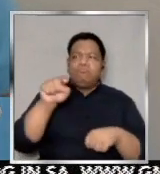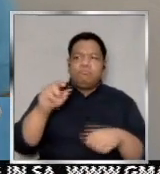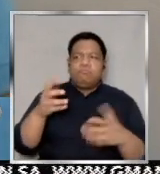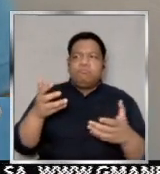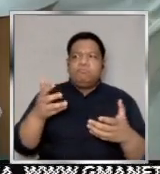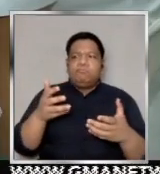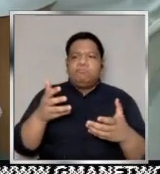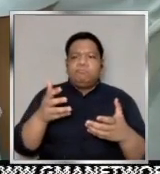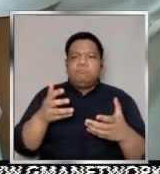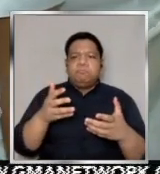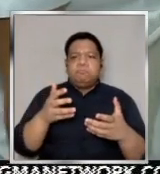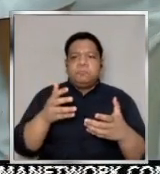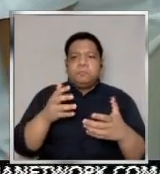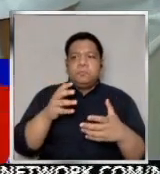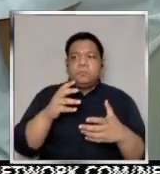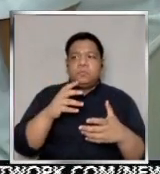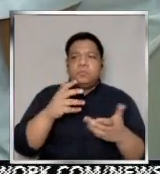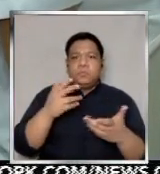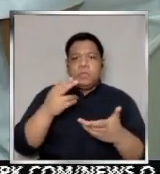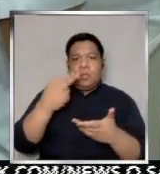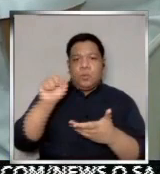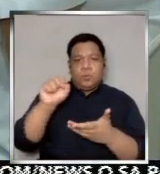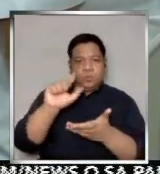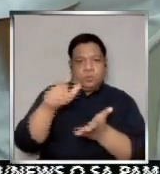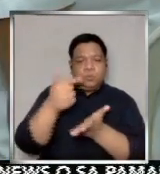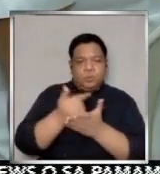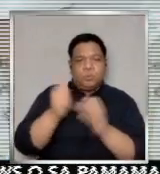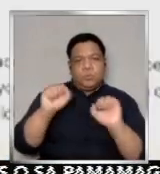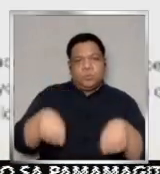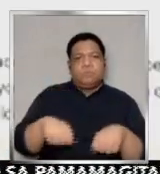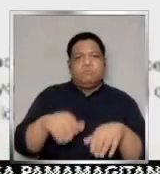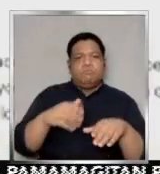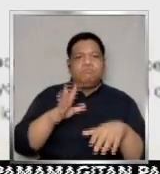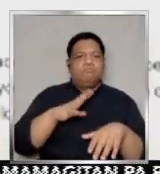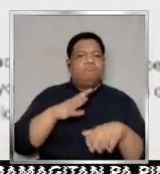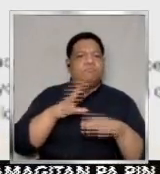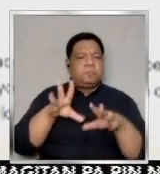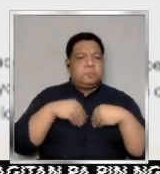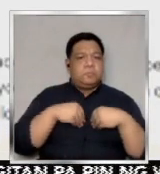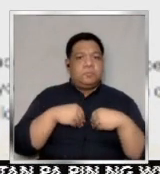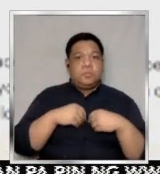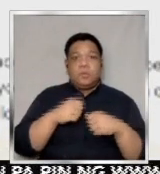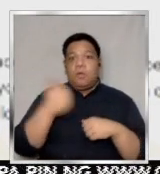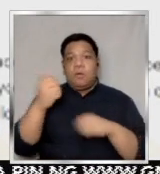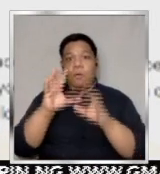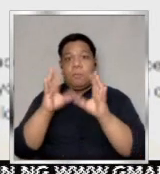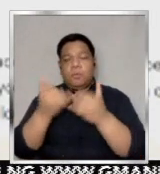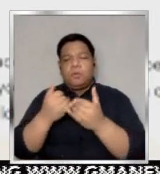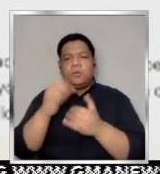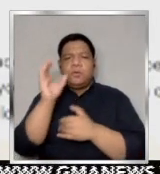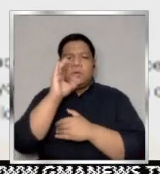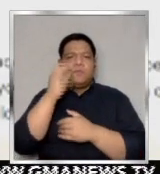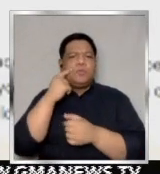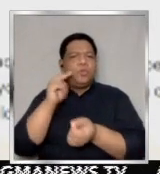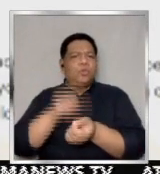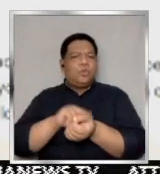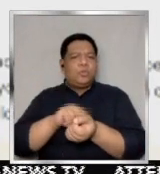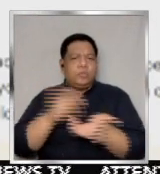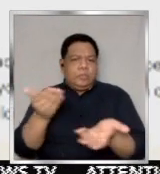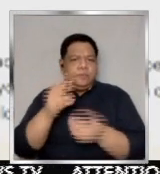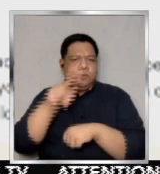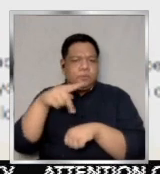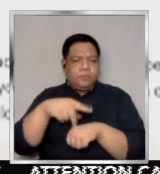high school graduates. Ang isa sa mga kumpanya, naghahanap ng mga registered nurse para dito sa Pilipinas at sa ibang bansa. Pero kailangan din ng mga customer